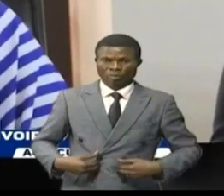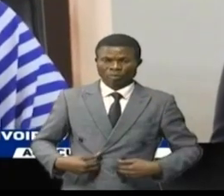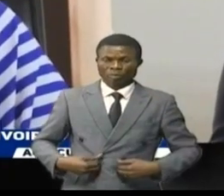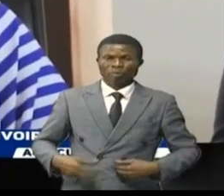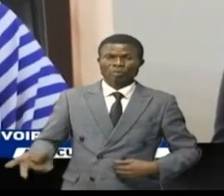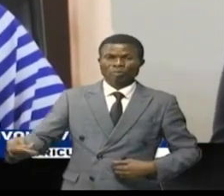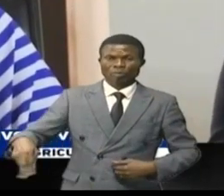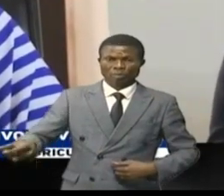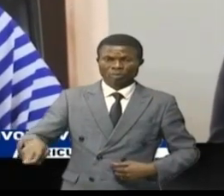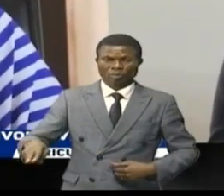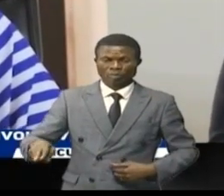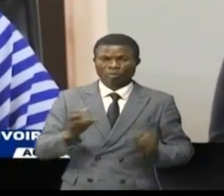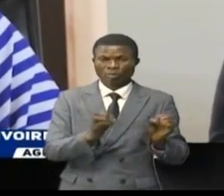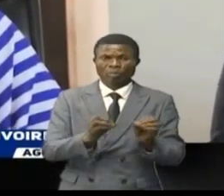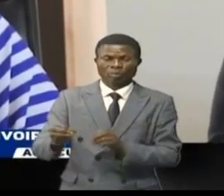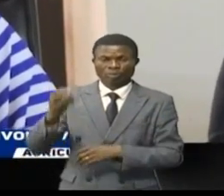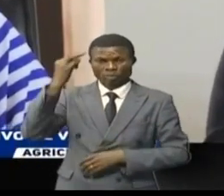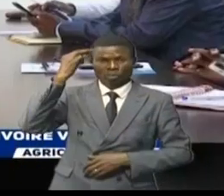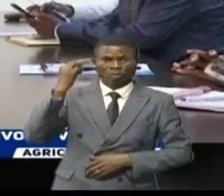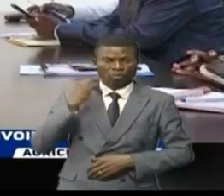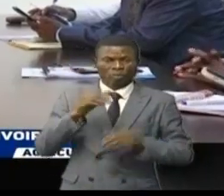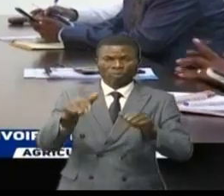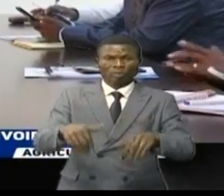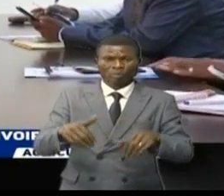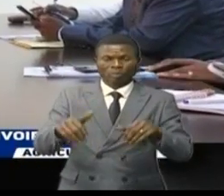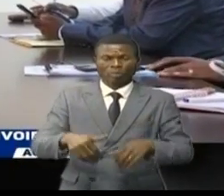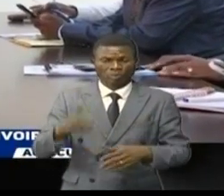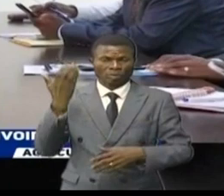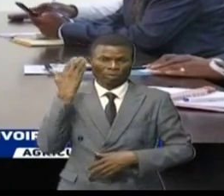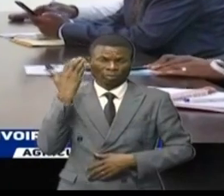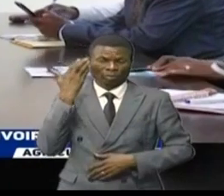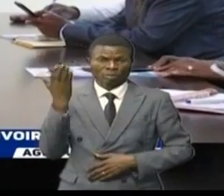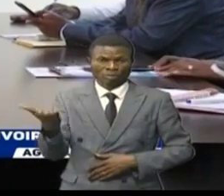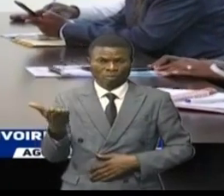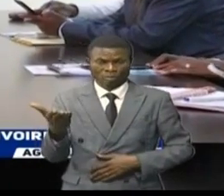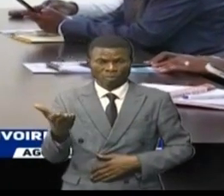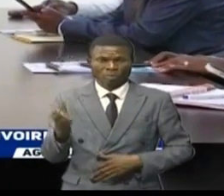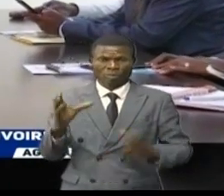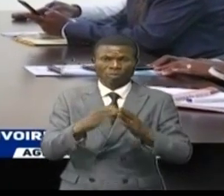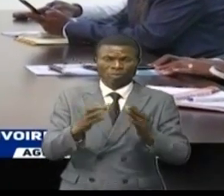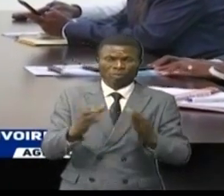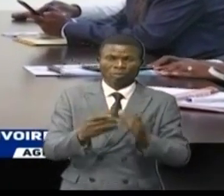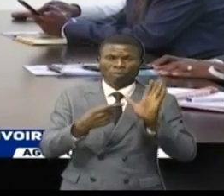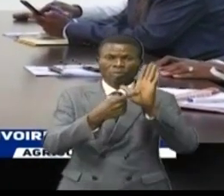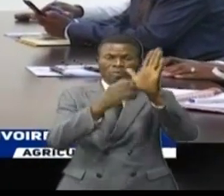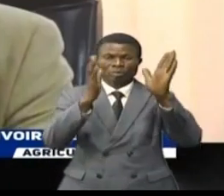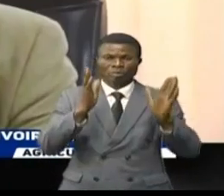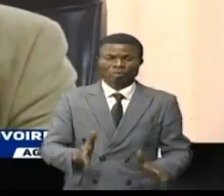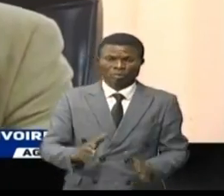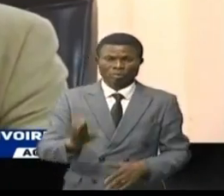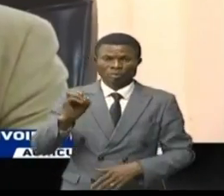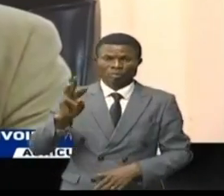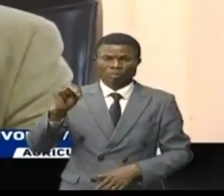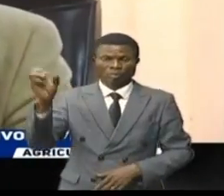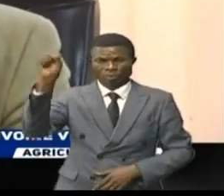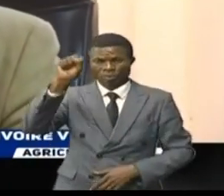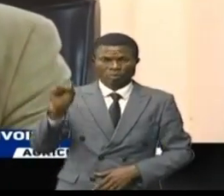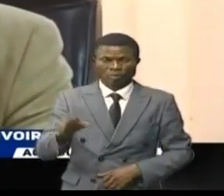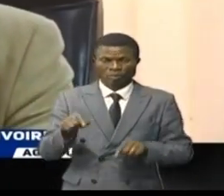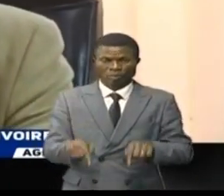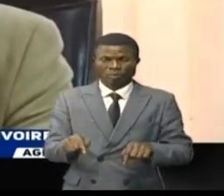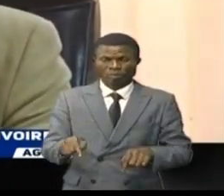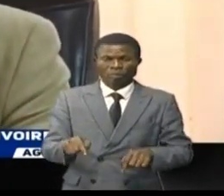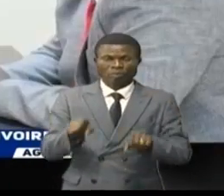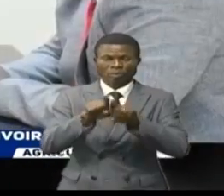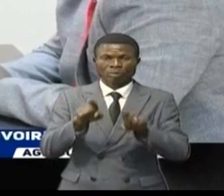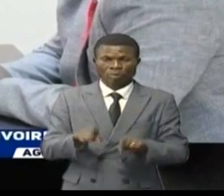région, présidée par le ministre de l'Agriculture Désiré Nzinga Birionze, avec les représentants de l'OMS en RDC et